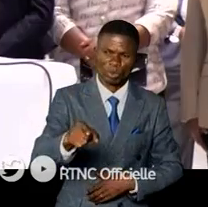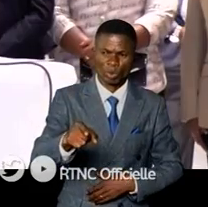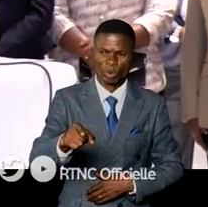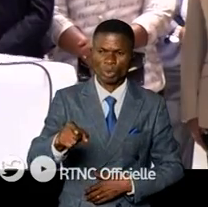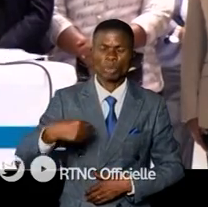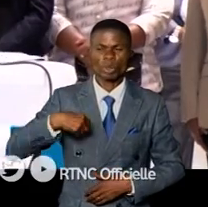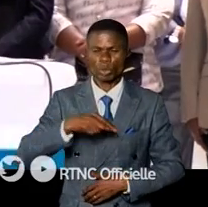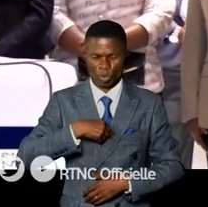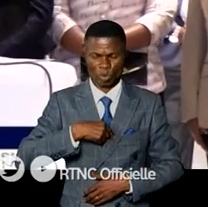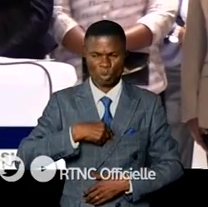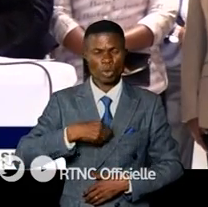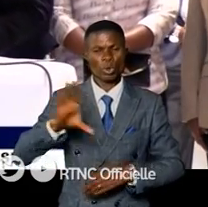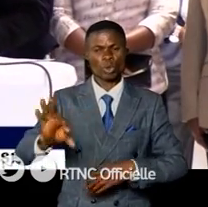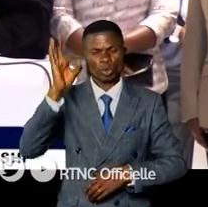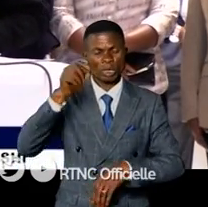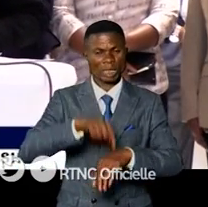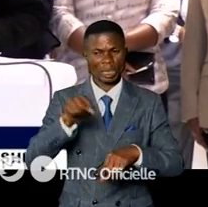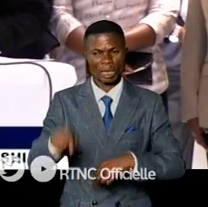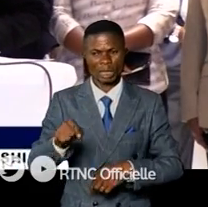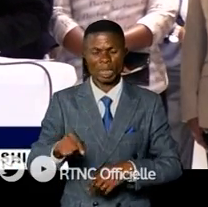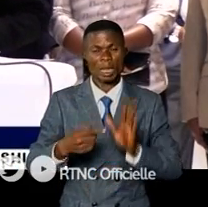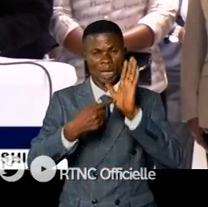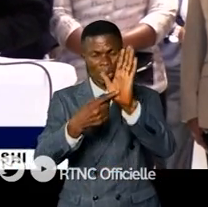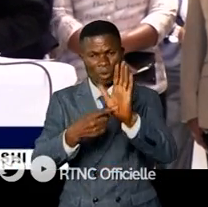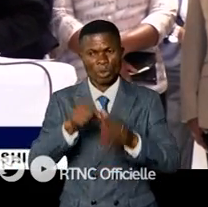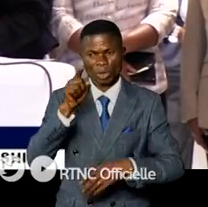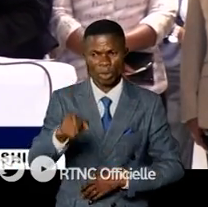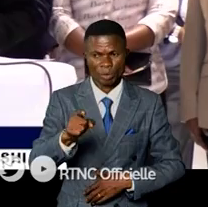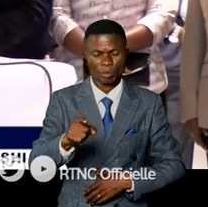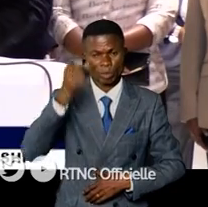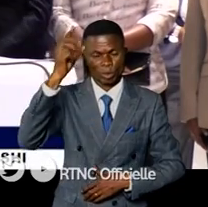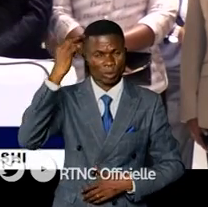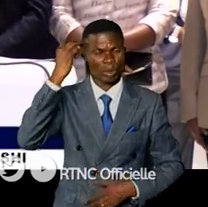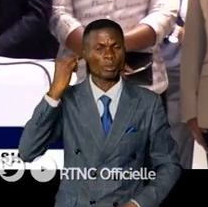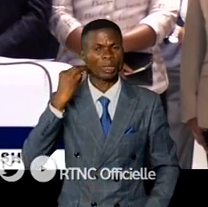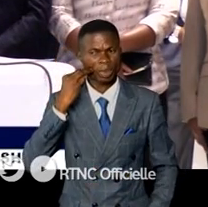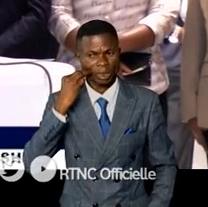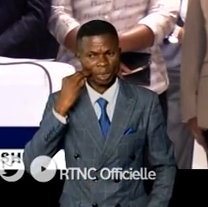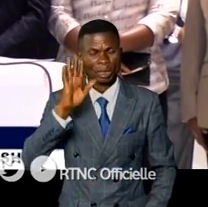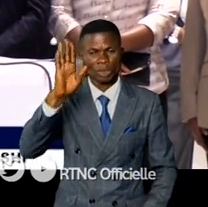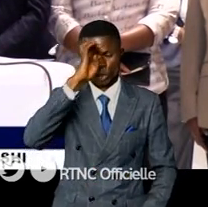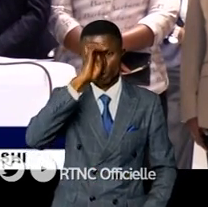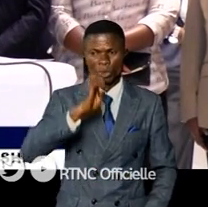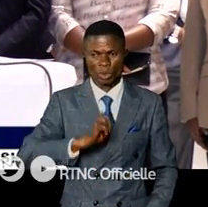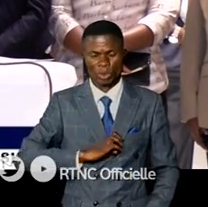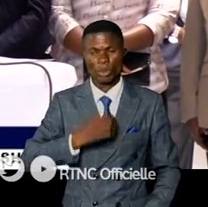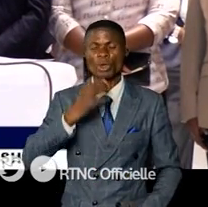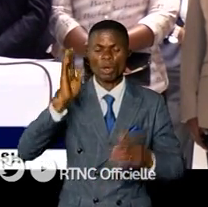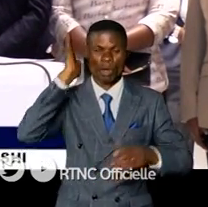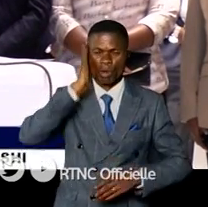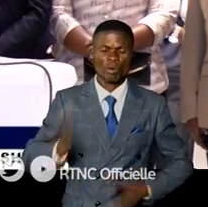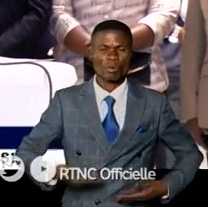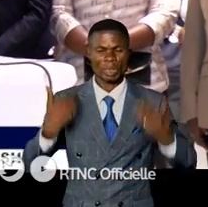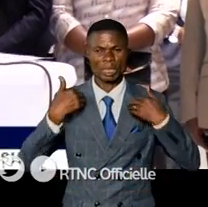Nous saisissons cette même occasion pour vous présenter, Monsieur le Premier ministre, Son Excellence, nos vœux de